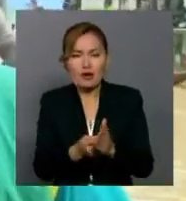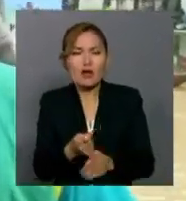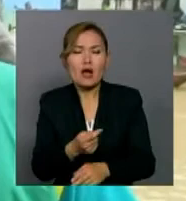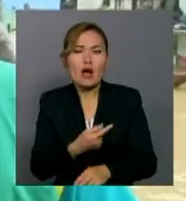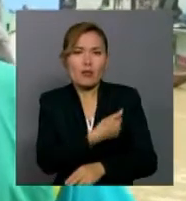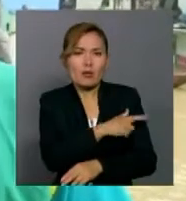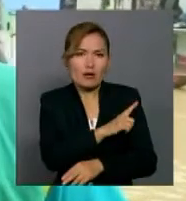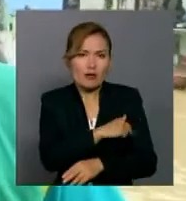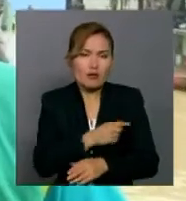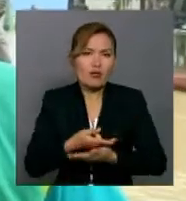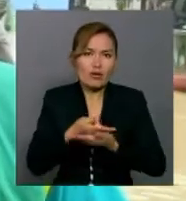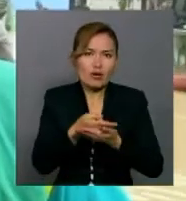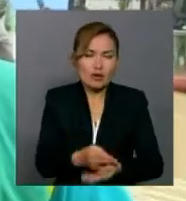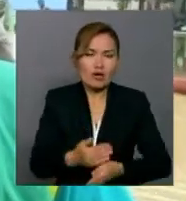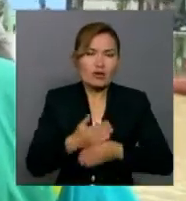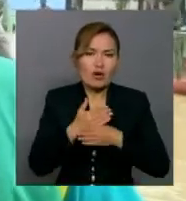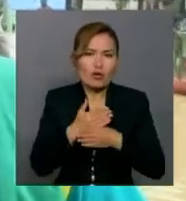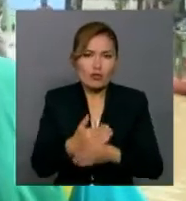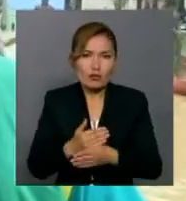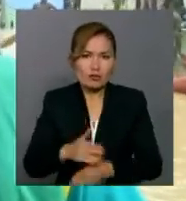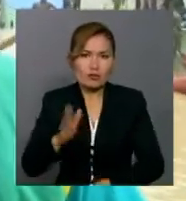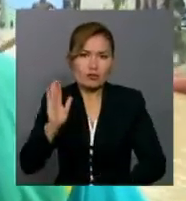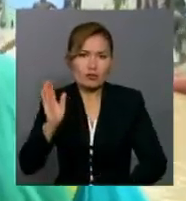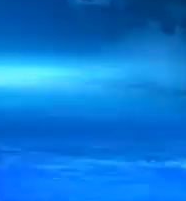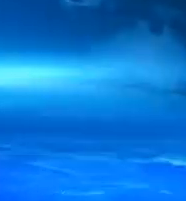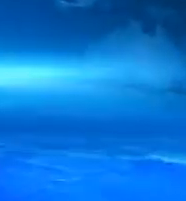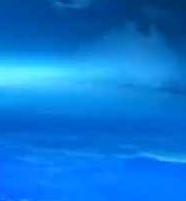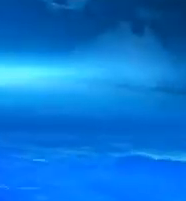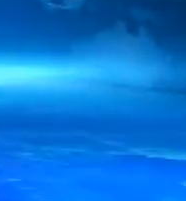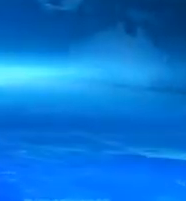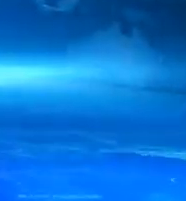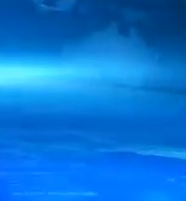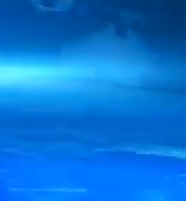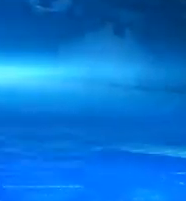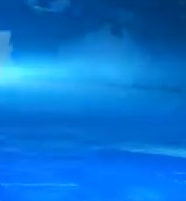апатты жағдайға ұласып кетпеуінде қарастыруы тиіс.